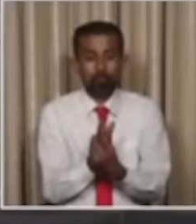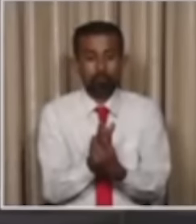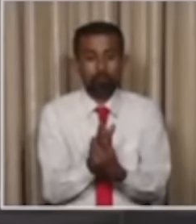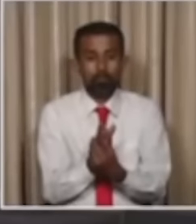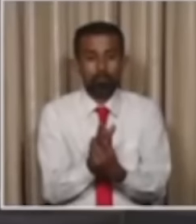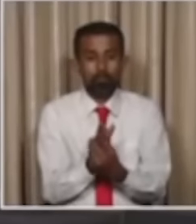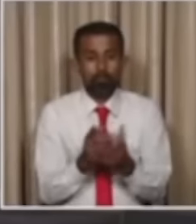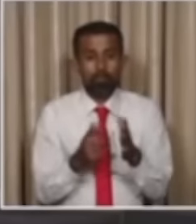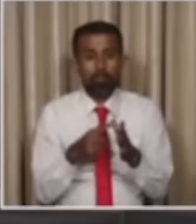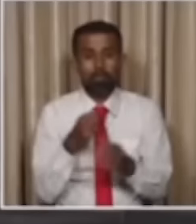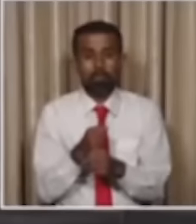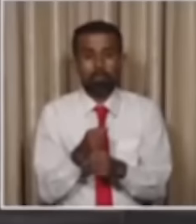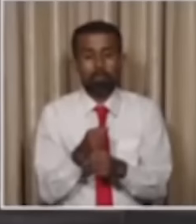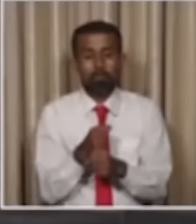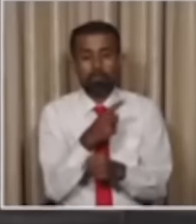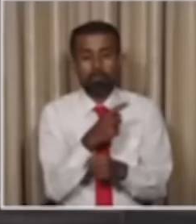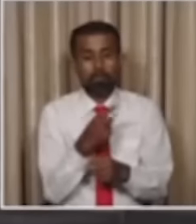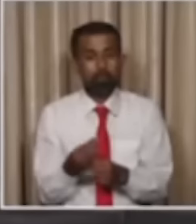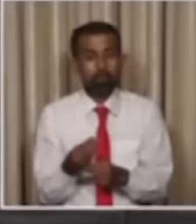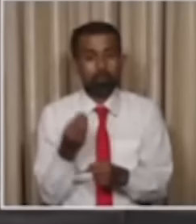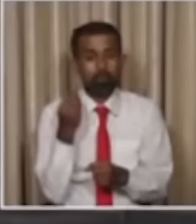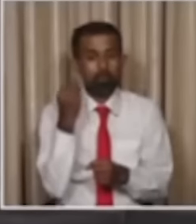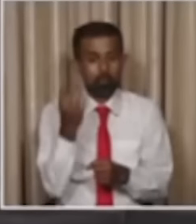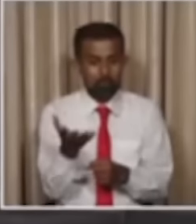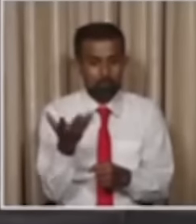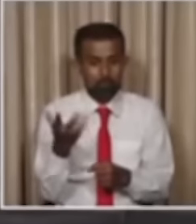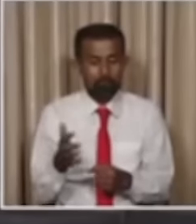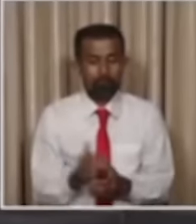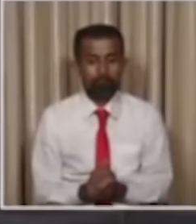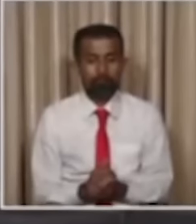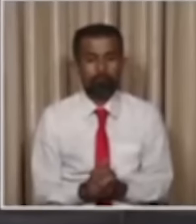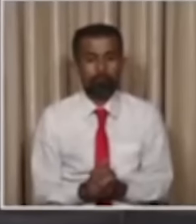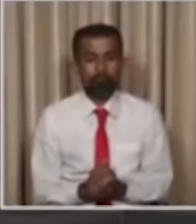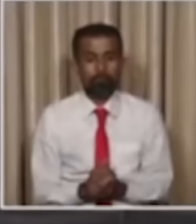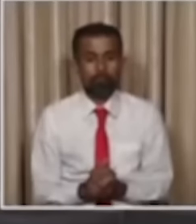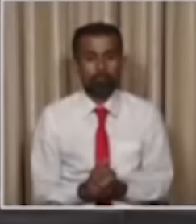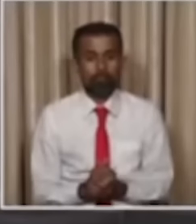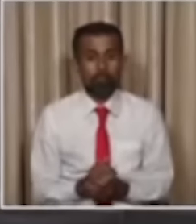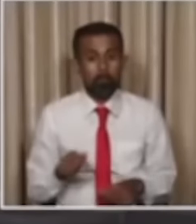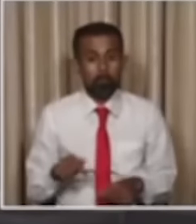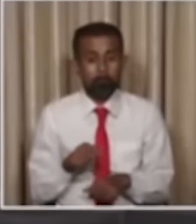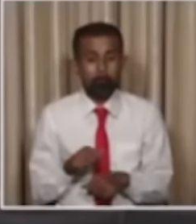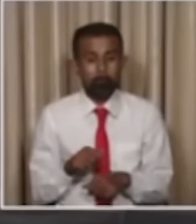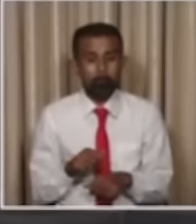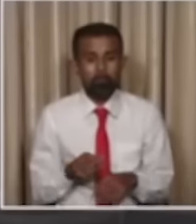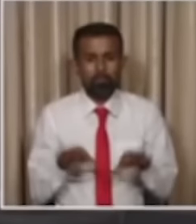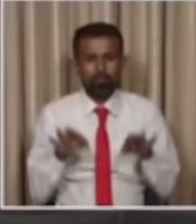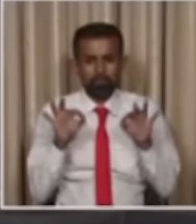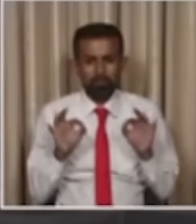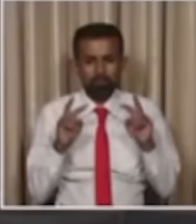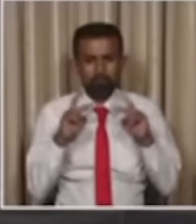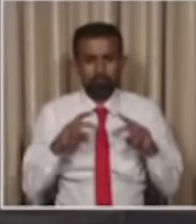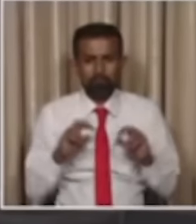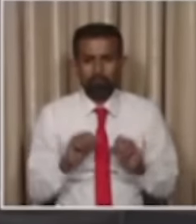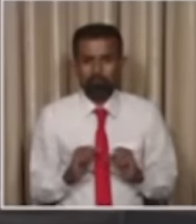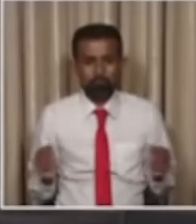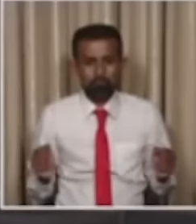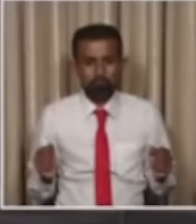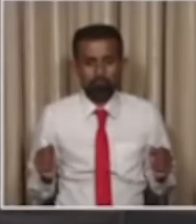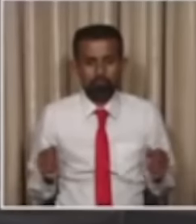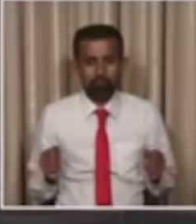එම විමර්ශන ගොනු නීතිපතිතුමා වෙත යොමු කර තිබෙනවා. මෙසේ තිබියදී මේ පිළිබඳ නිසි අධ්‍යයනයකින් තොරව